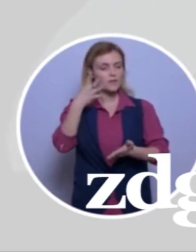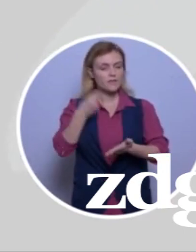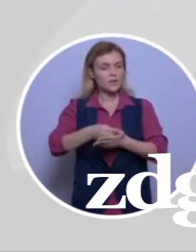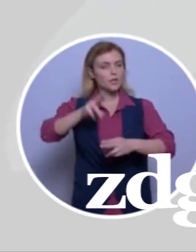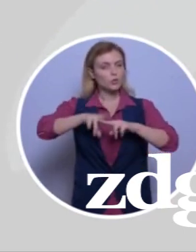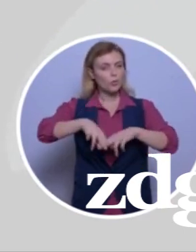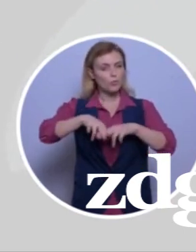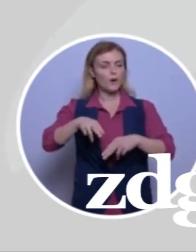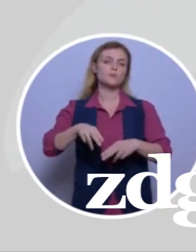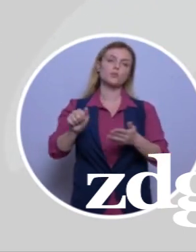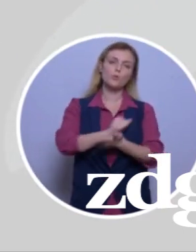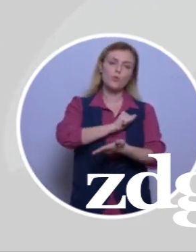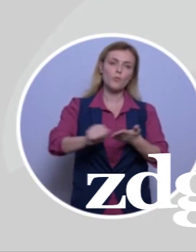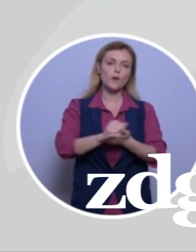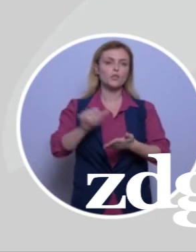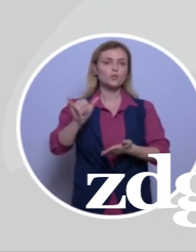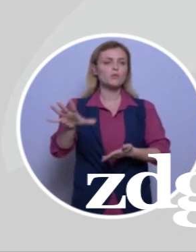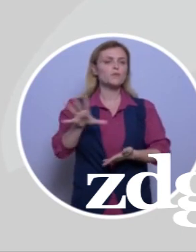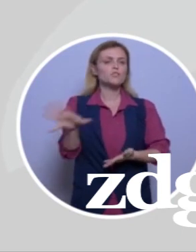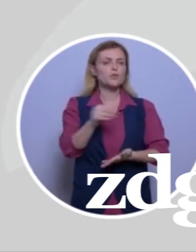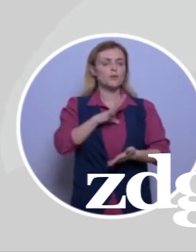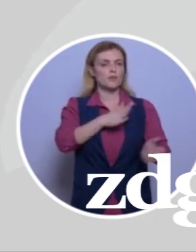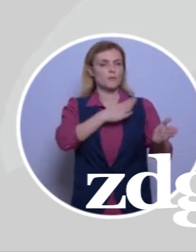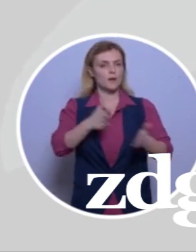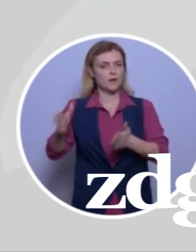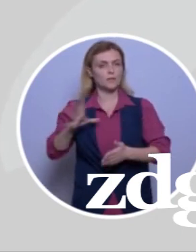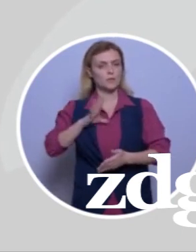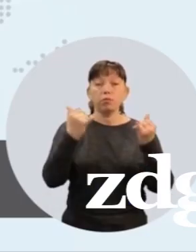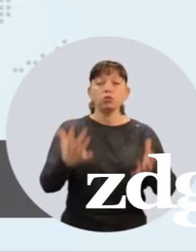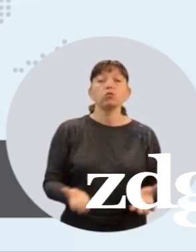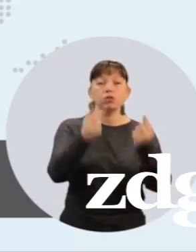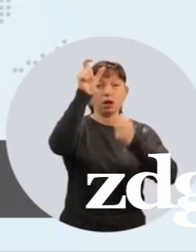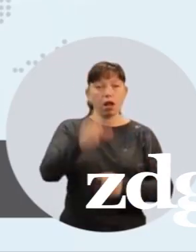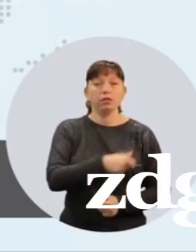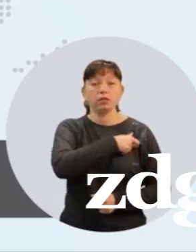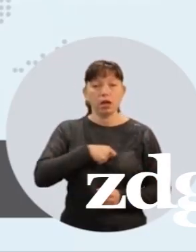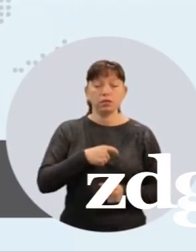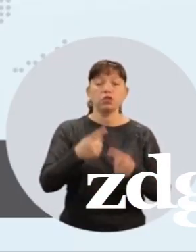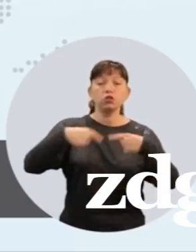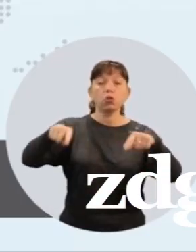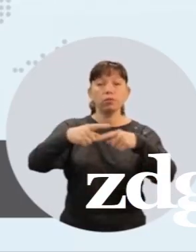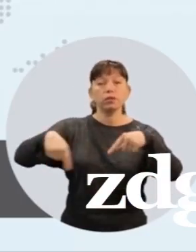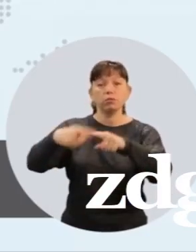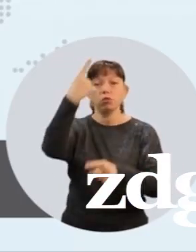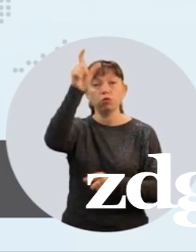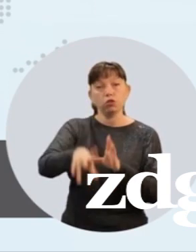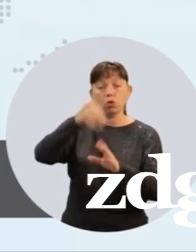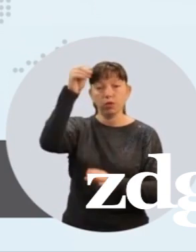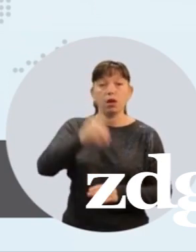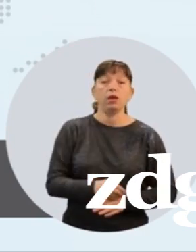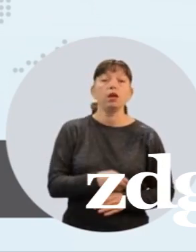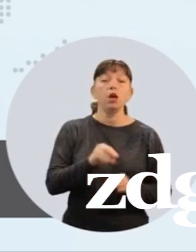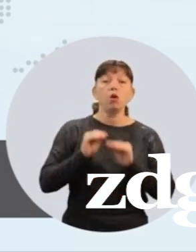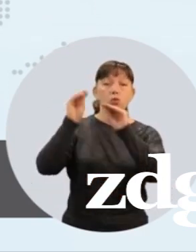acum cu pașaportul Republicii Moldova expirat. Informațiile despre circumscripțiile electorale, secțiile de vot deschise în țară și